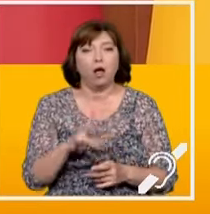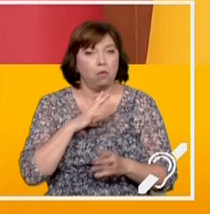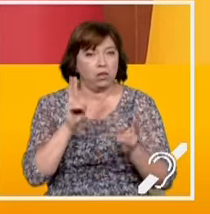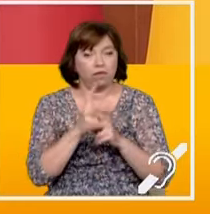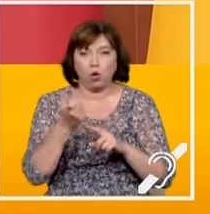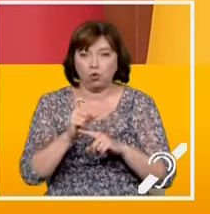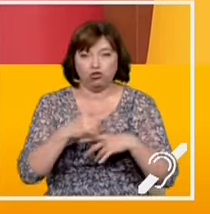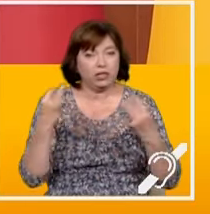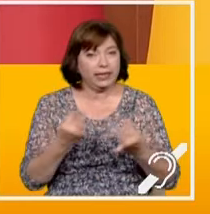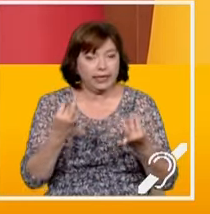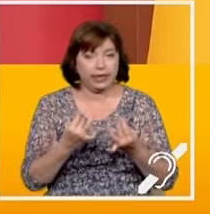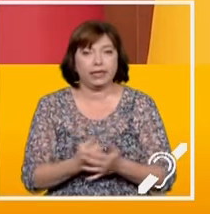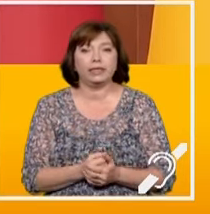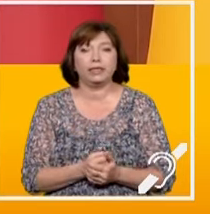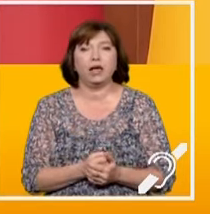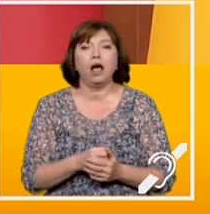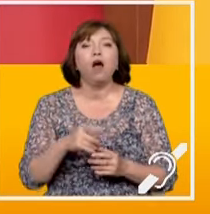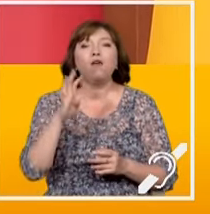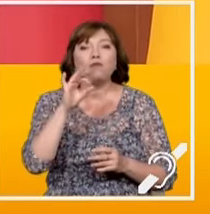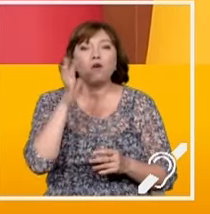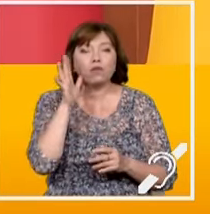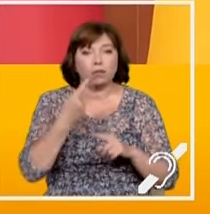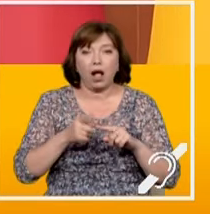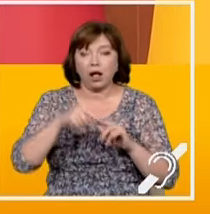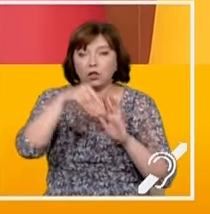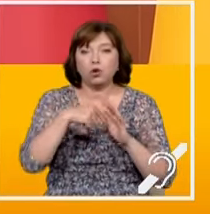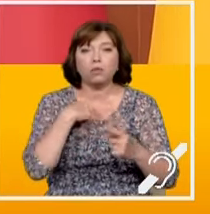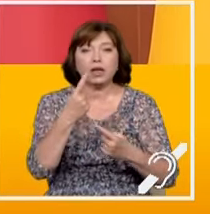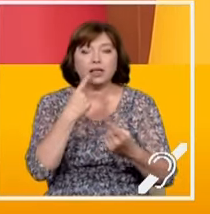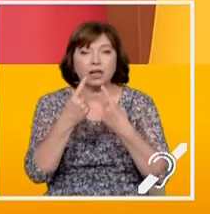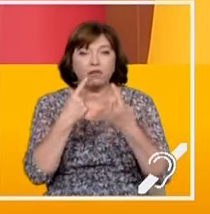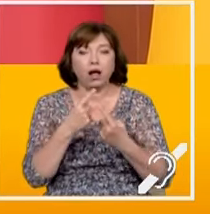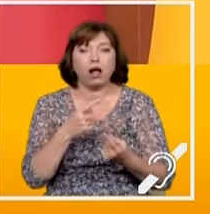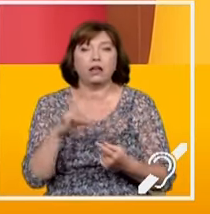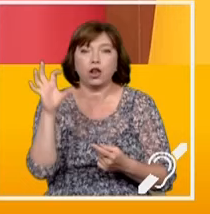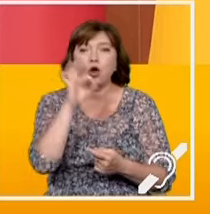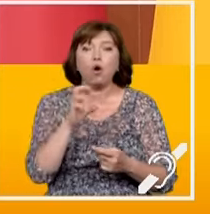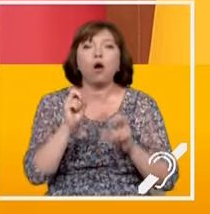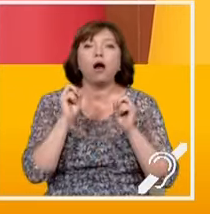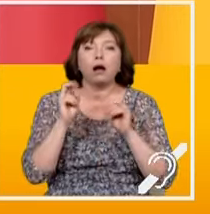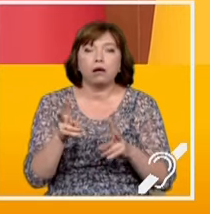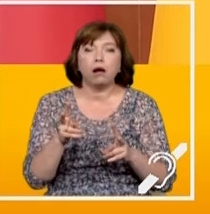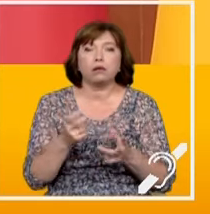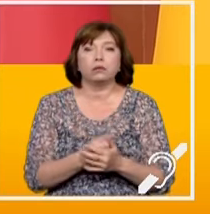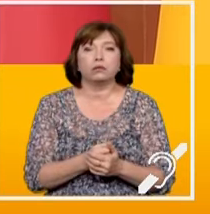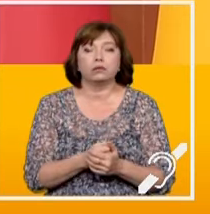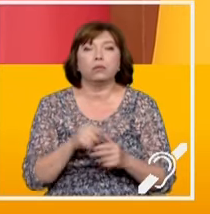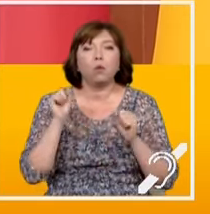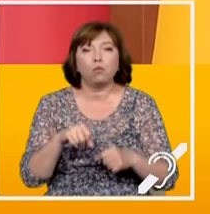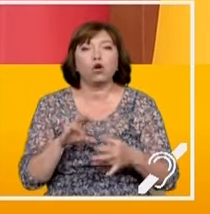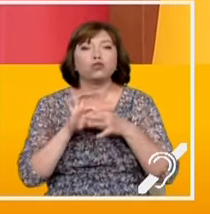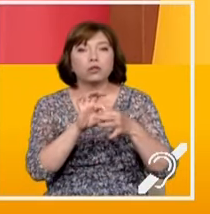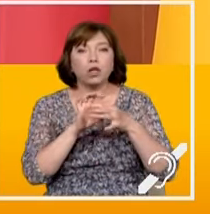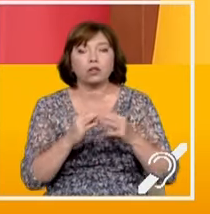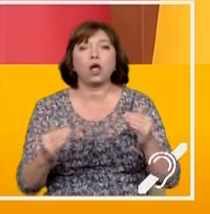întâlnire excepțională în cadrul căreia am discutat și despre modalitățile de cooperare